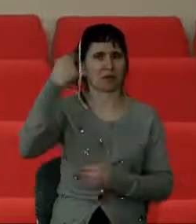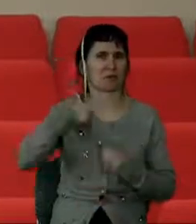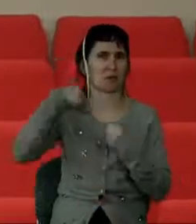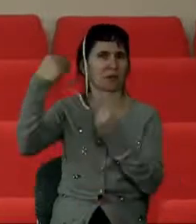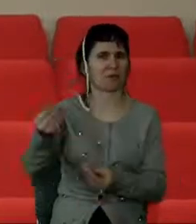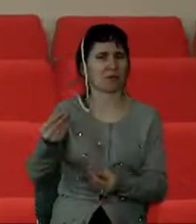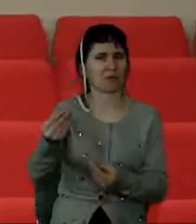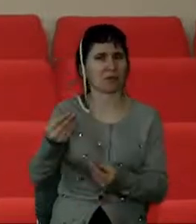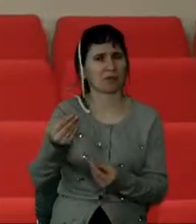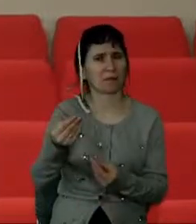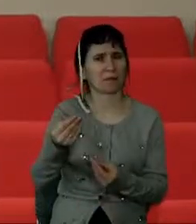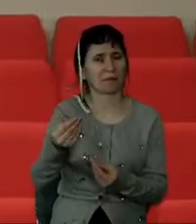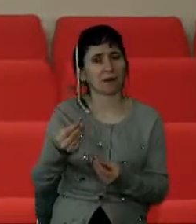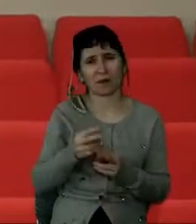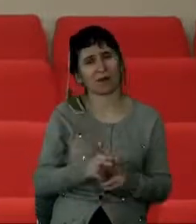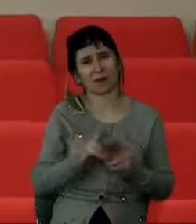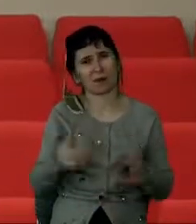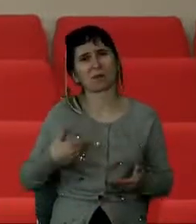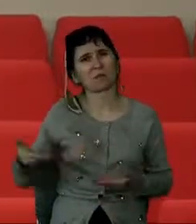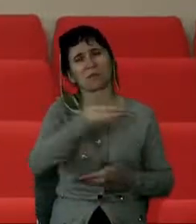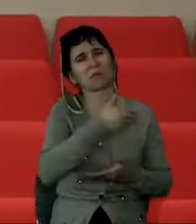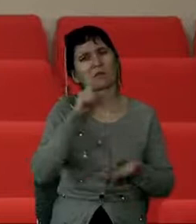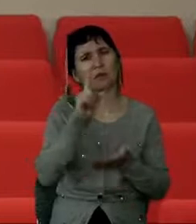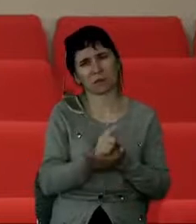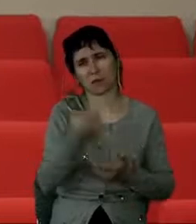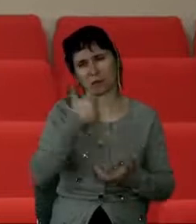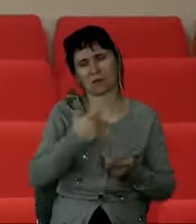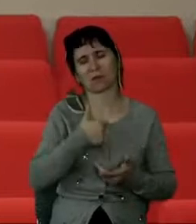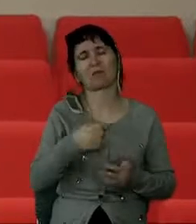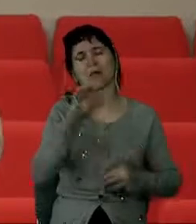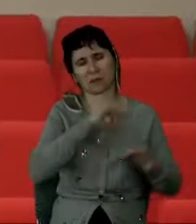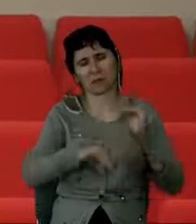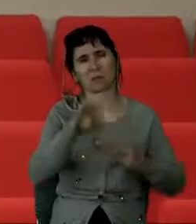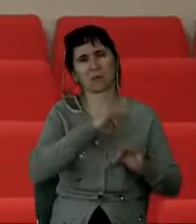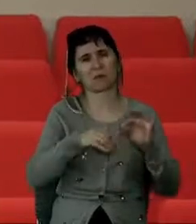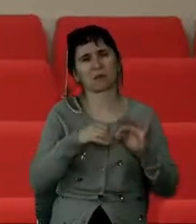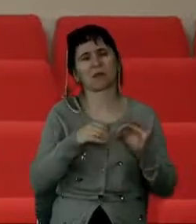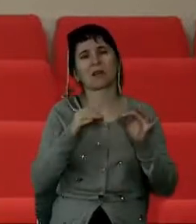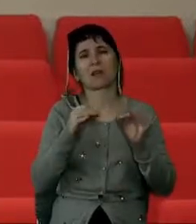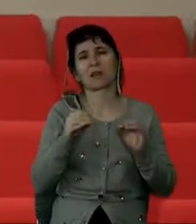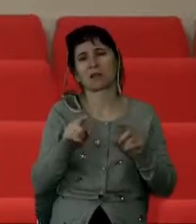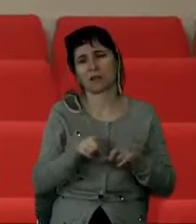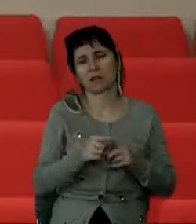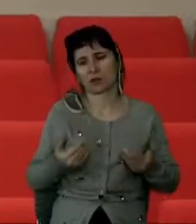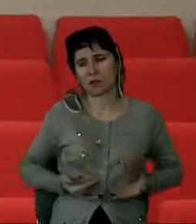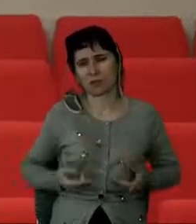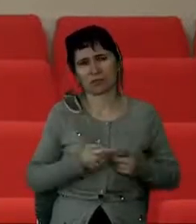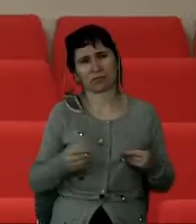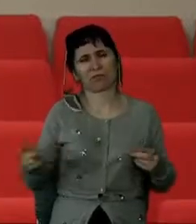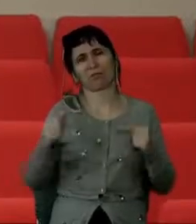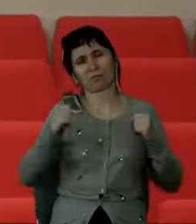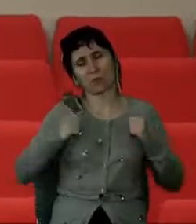щоб кожен із нас міг впроваджувати таке мирне і спокійне життя на